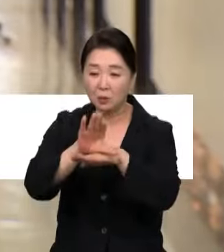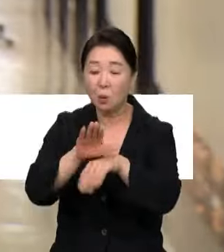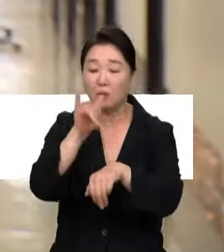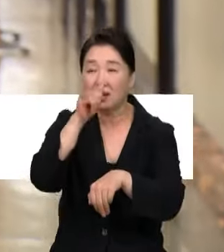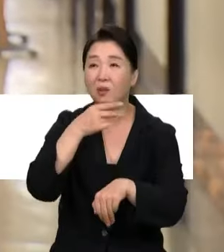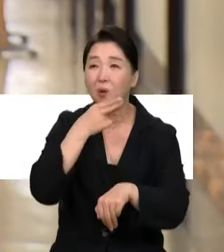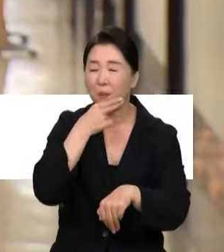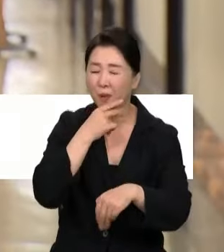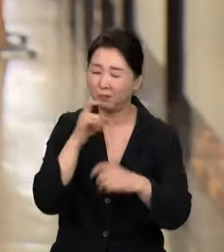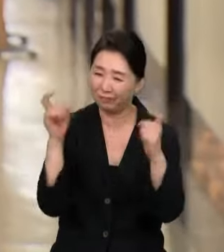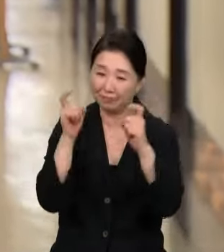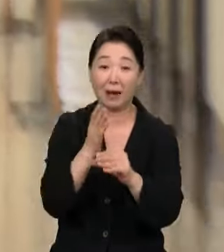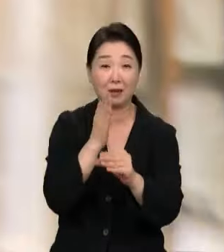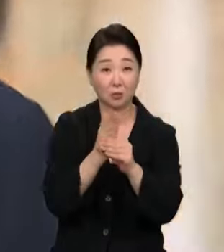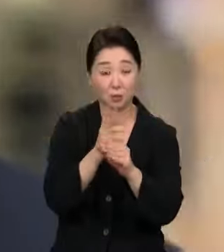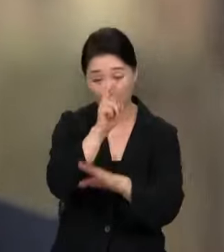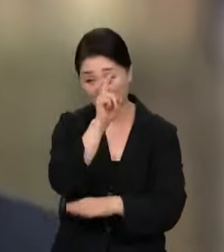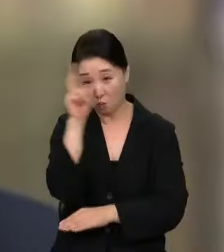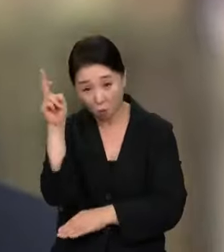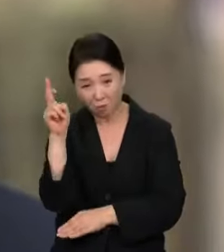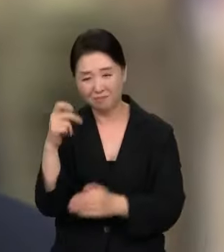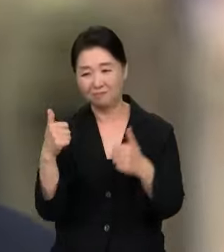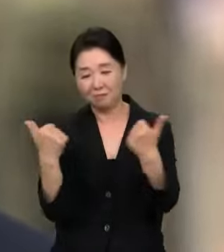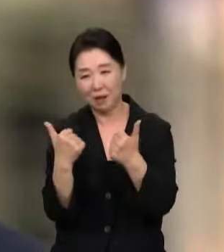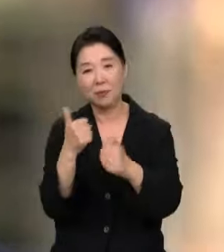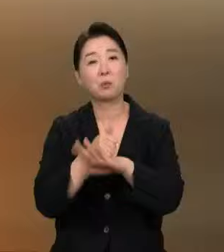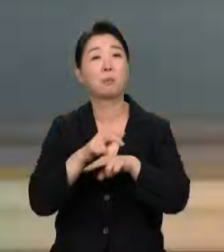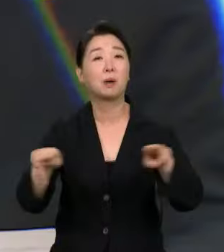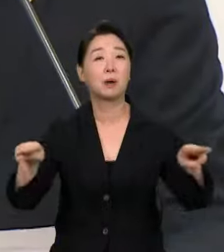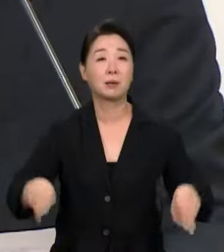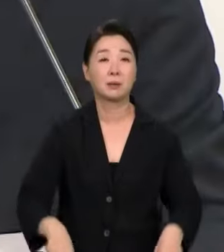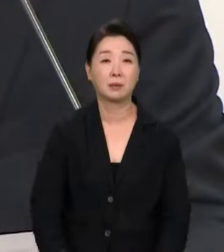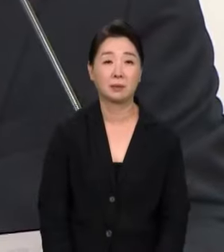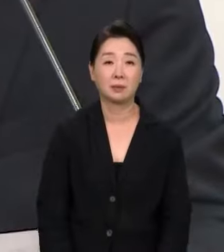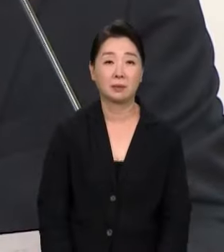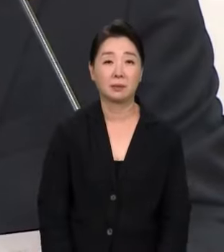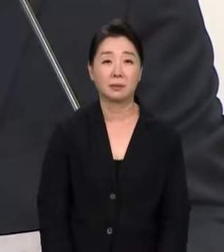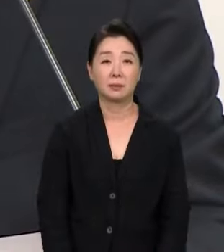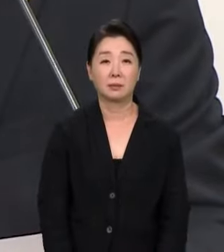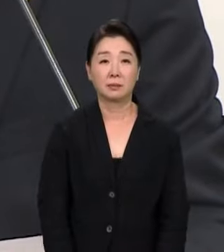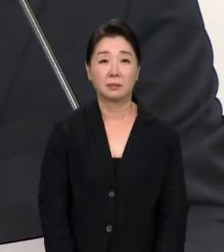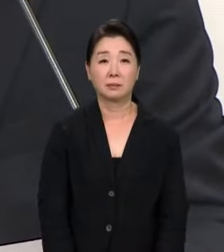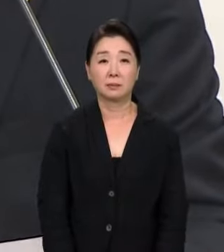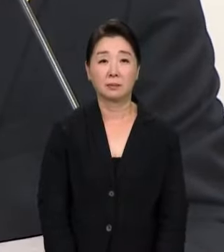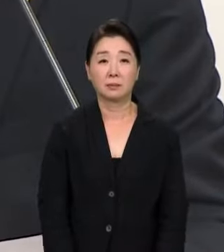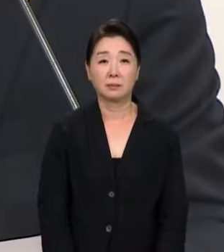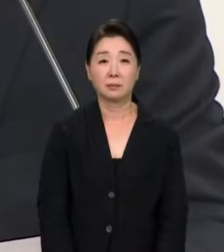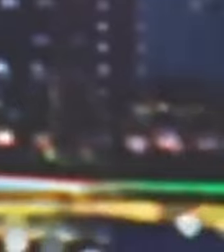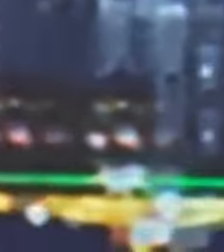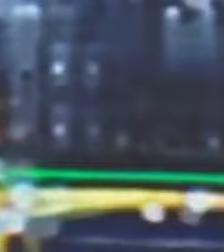신경전을 벌이면서 오늘 오후로 예정돼 있던 회동이 취소되기도 했습니다. JTBC 하혜빈입니다.